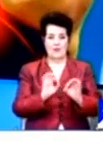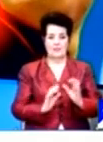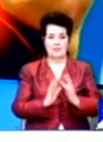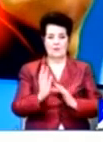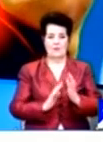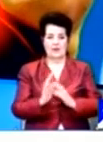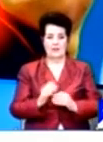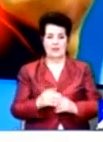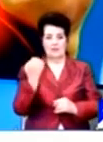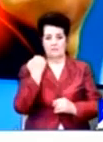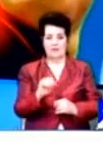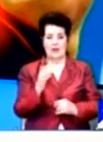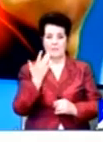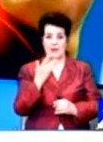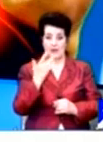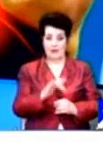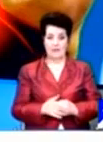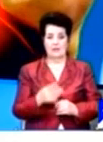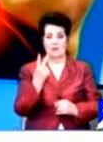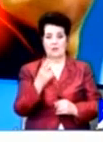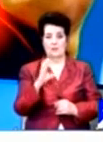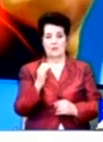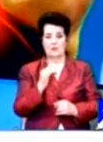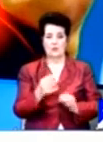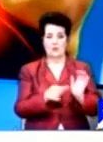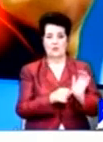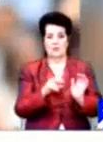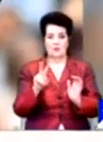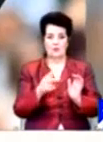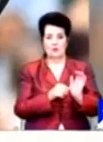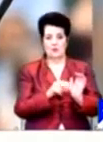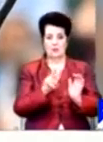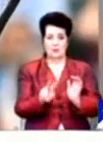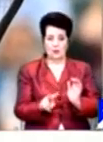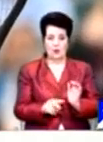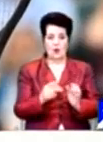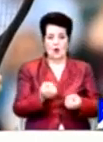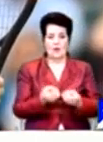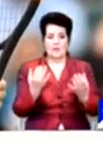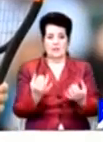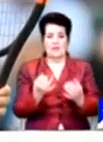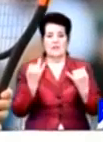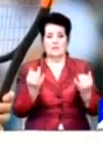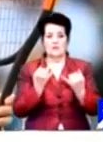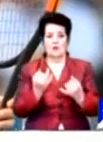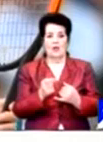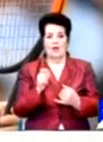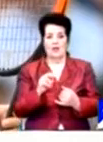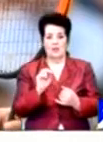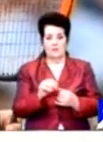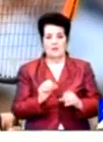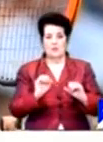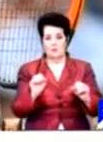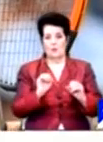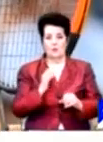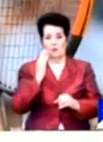pe americanca Serena Williams în două seturi 6-2-6-2. Este o zi istorică pentru Halep și sportul românesc.